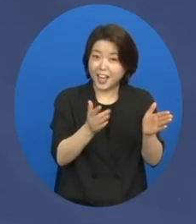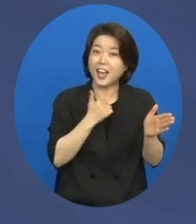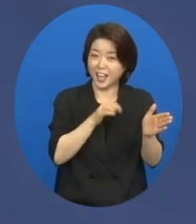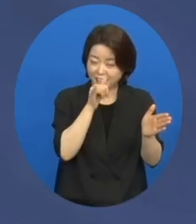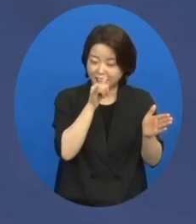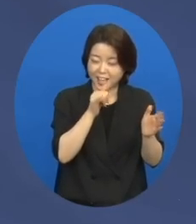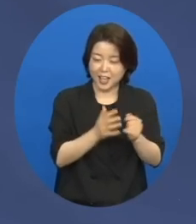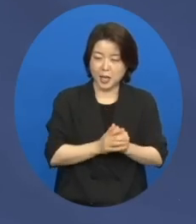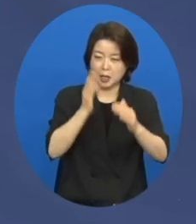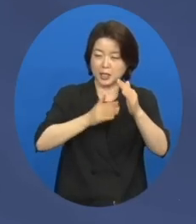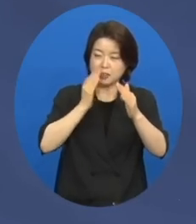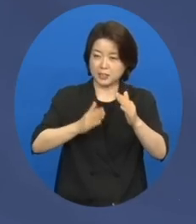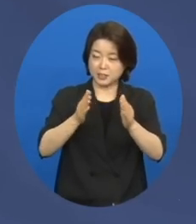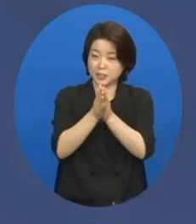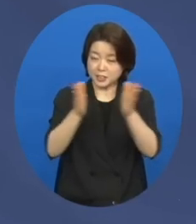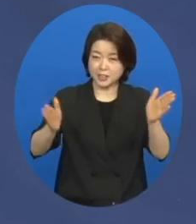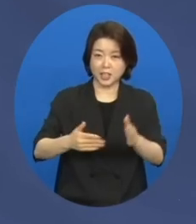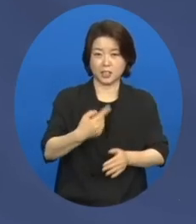정식 출범하기는